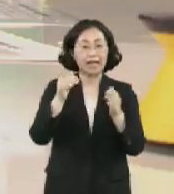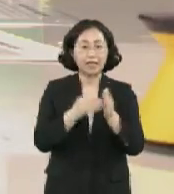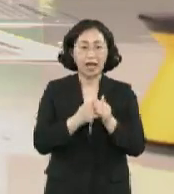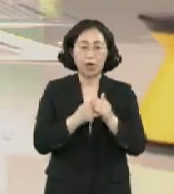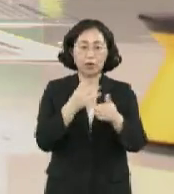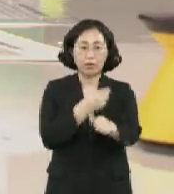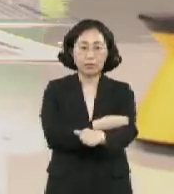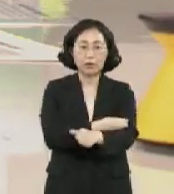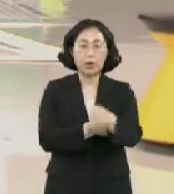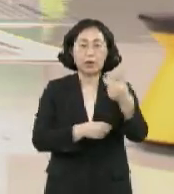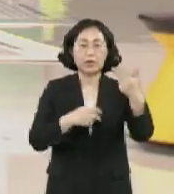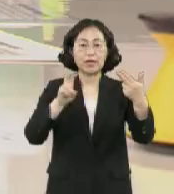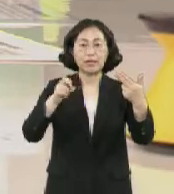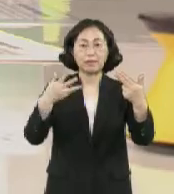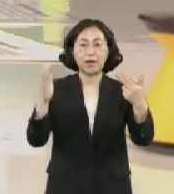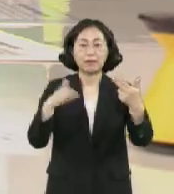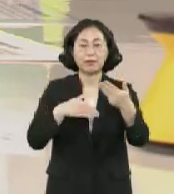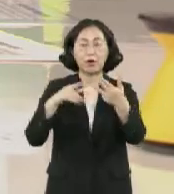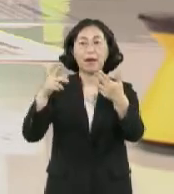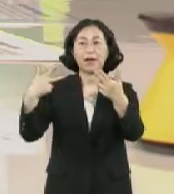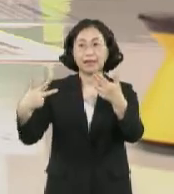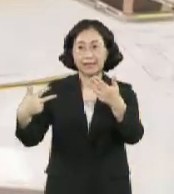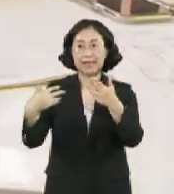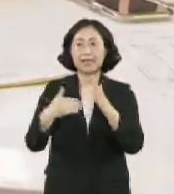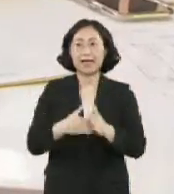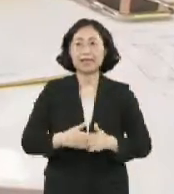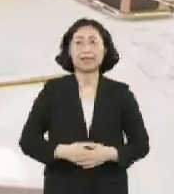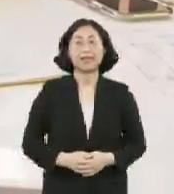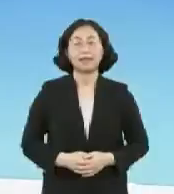28일부터 다음달 7일까지 진행됩니다